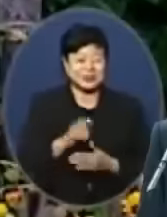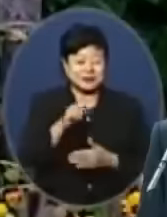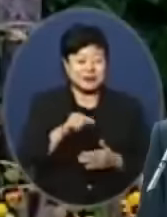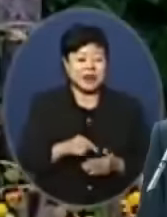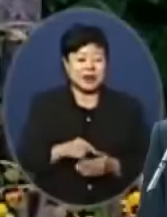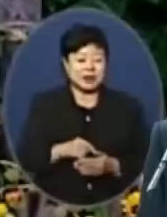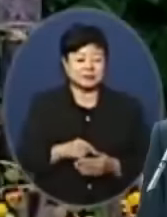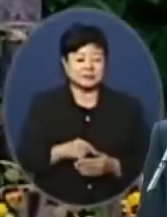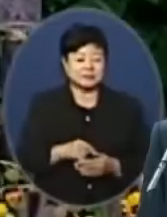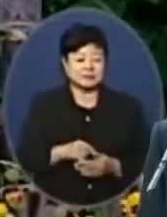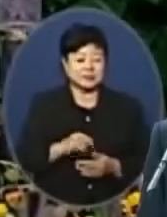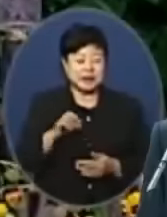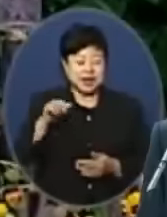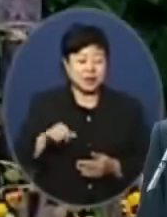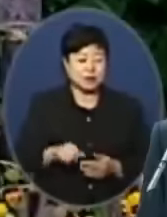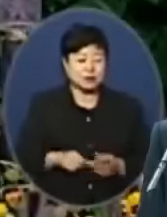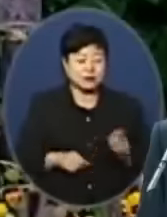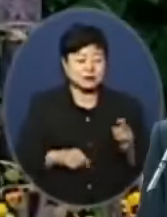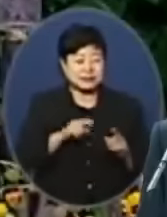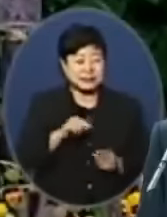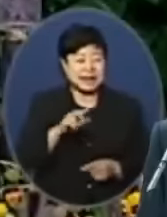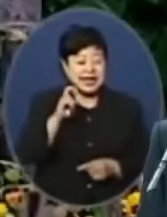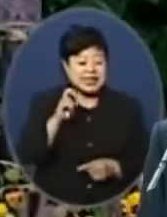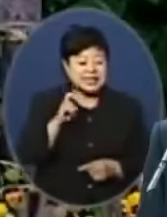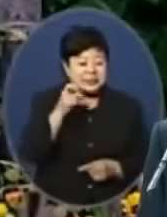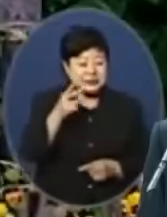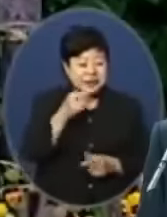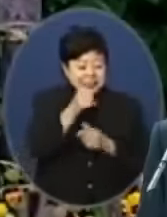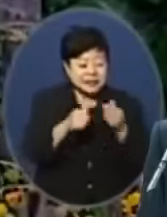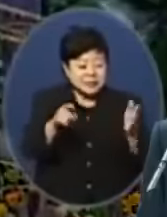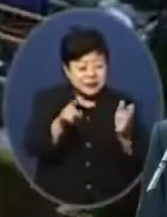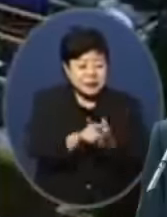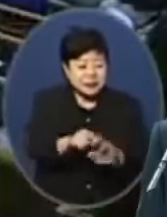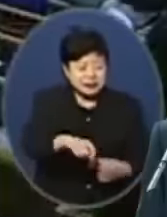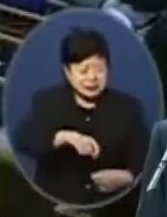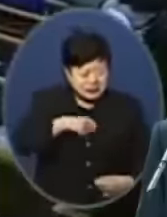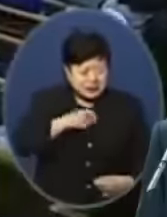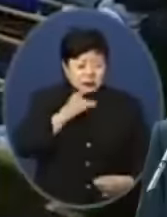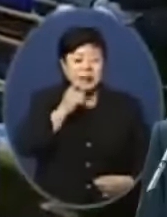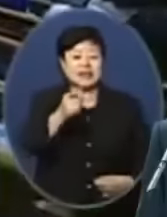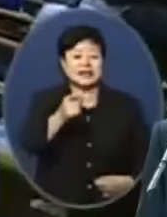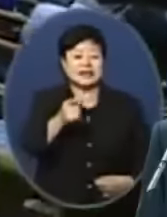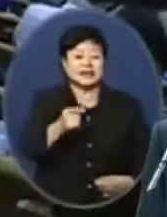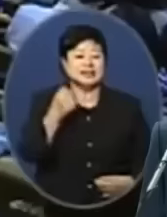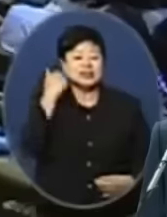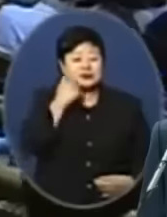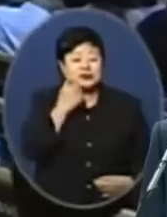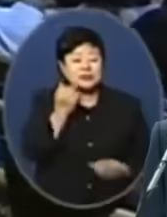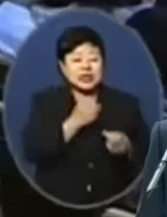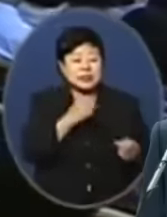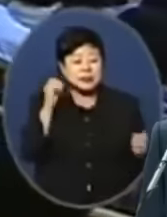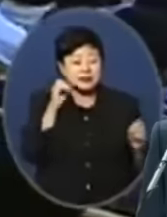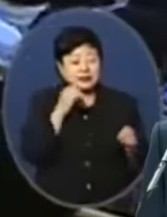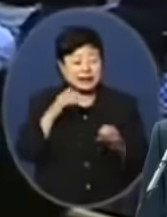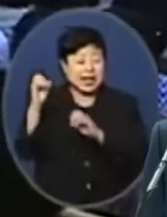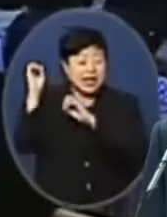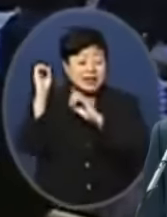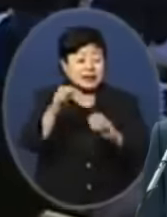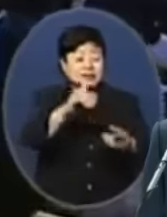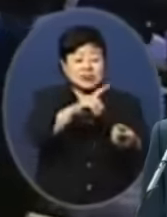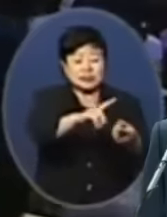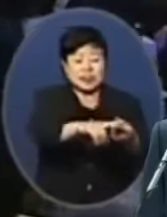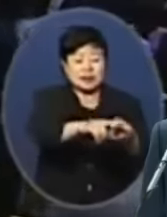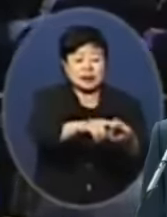마가복음 11장 22절로 23절에 보면, 하나님을 믿어라. 내가 진실로 너에게 이르노니 누구든지 이 산들을 들려 바다에 던지라